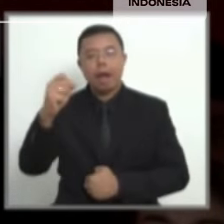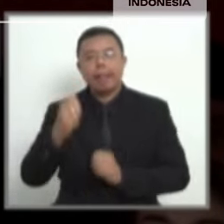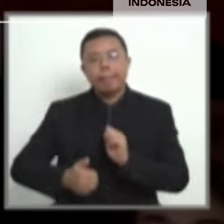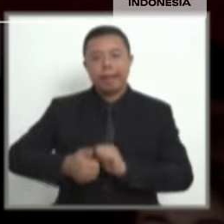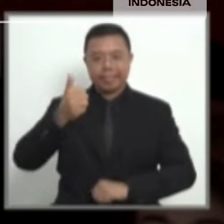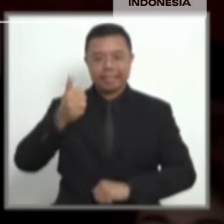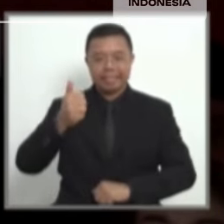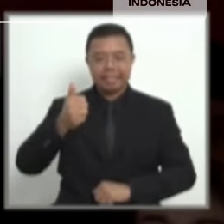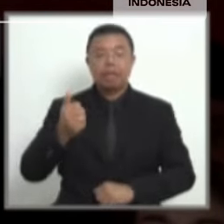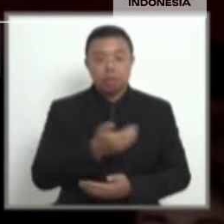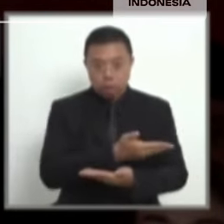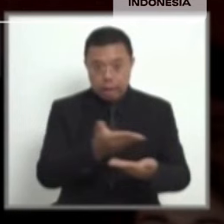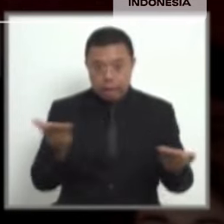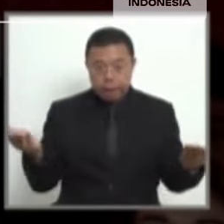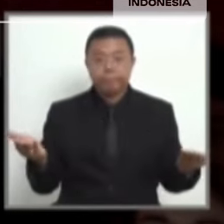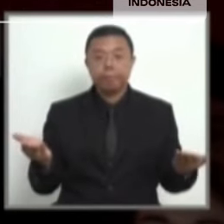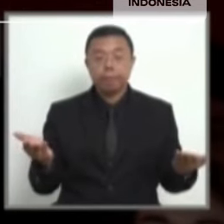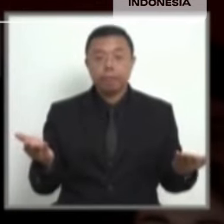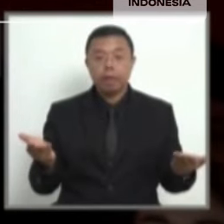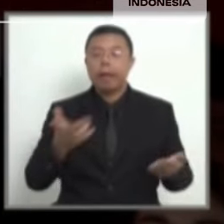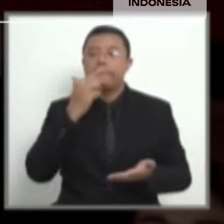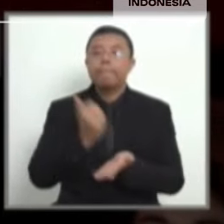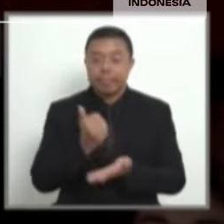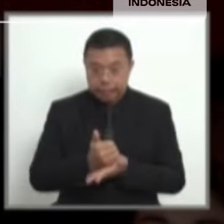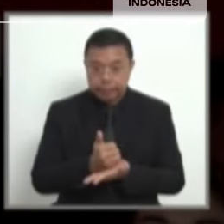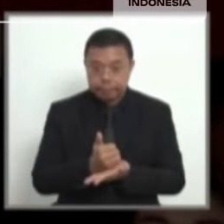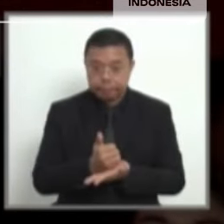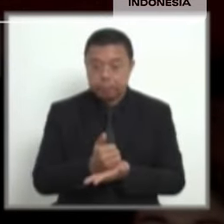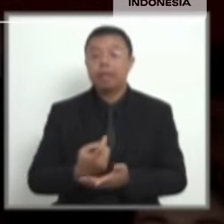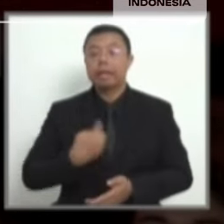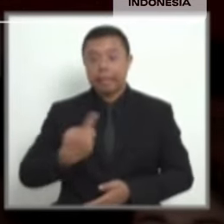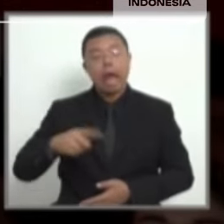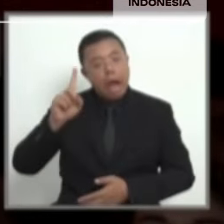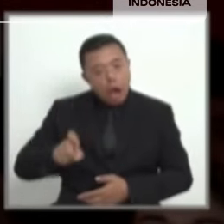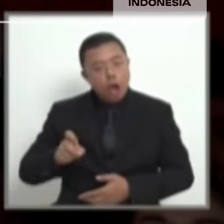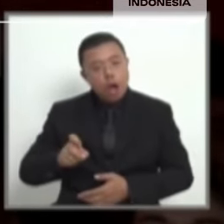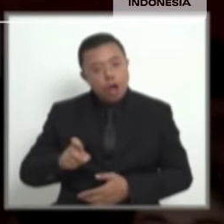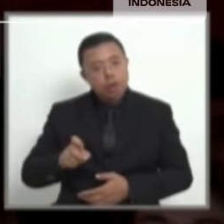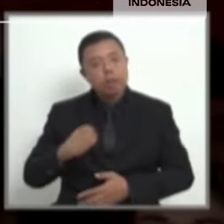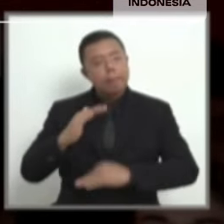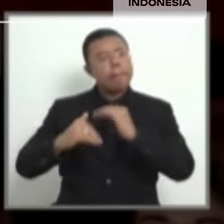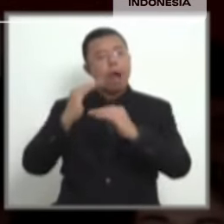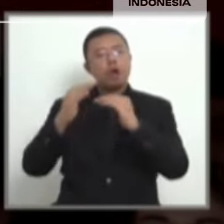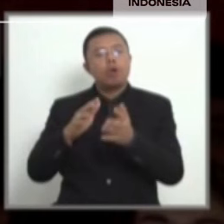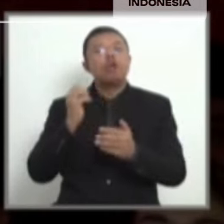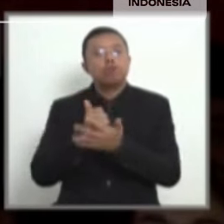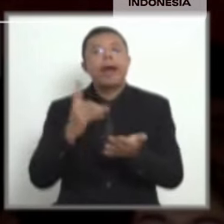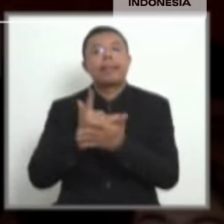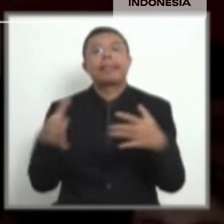terbaik saudara-saudara sekalian yang penting kita harus membangun dan menegakkan